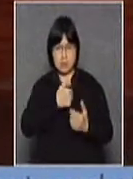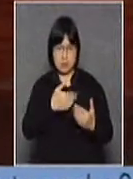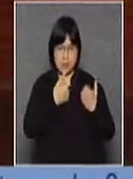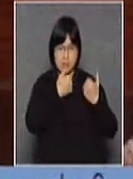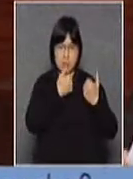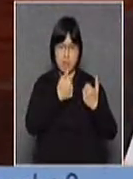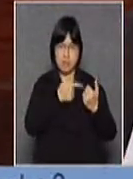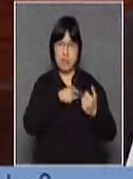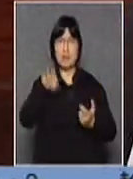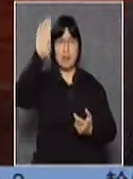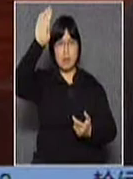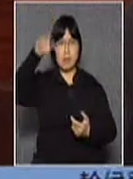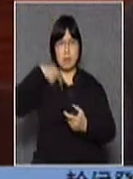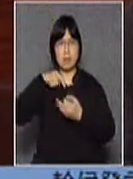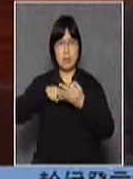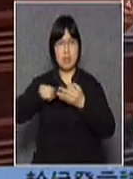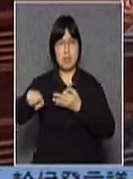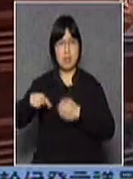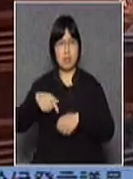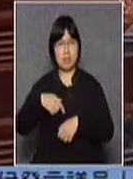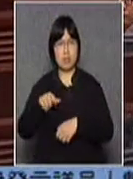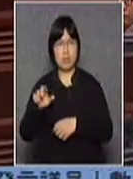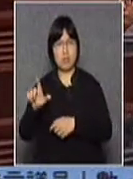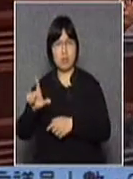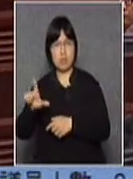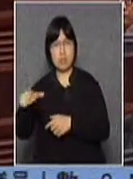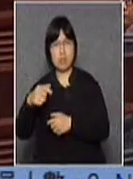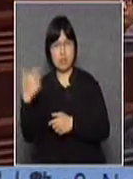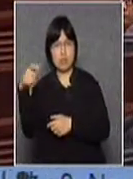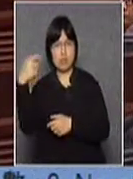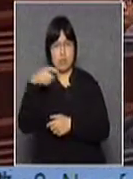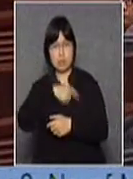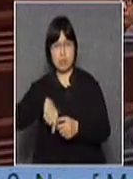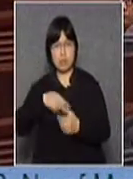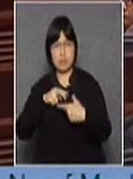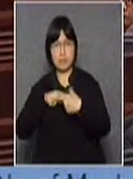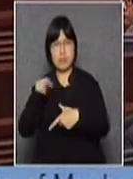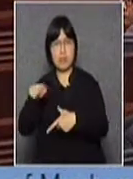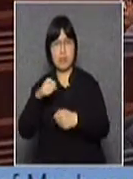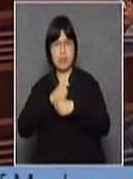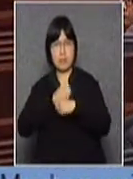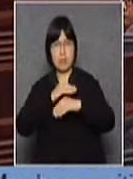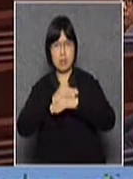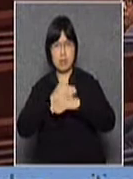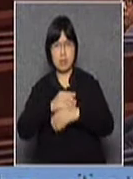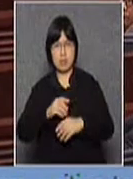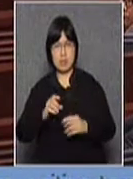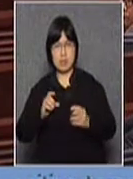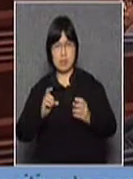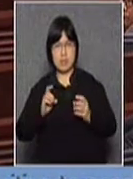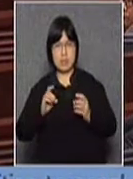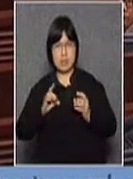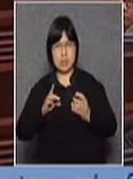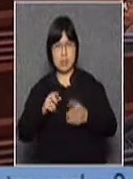梁志祥是這個元朗區議員，我就推薦這個的落馬渣，不 不是一个咁私利同埋咁